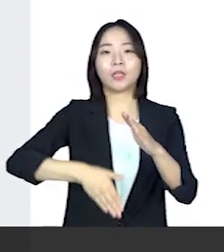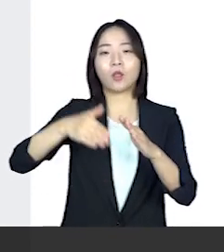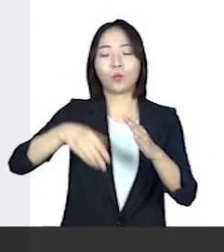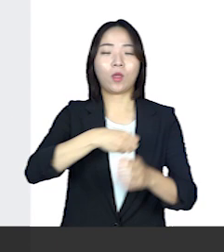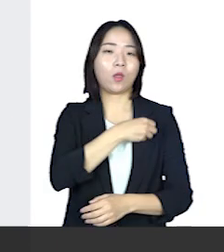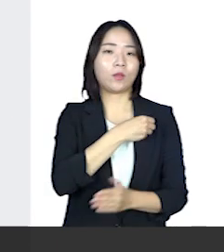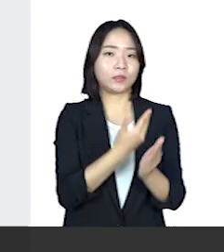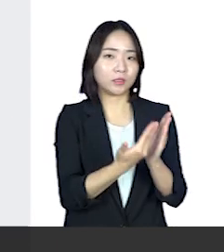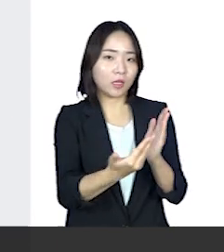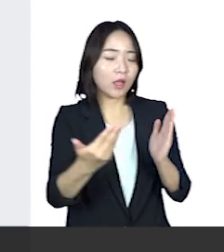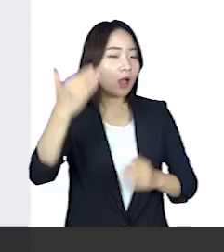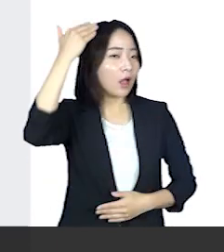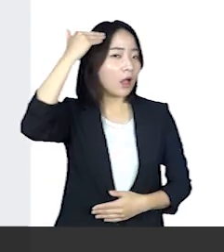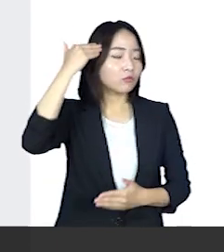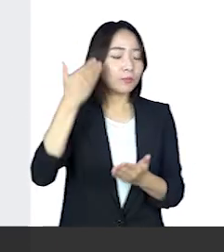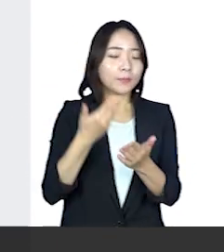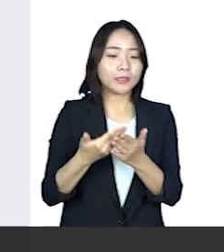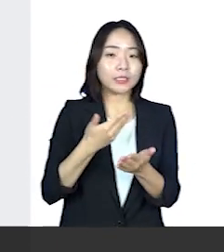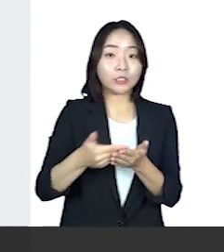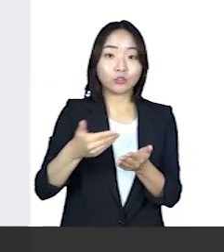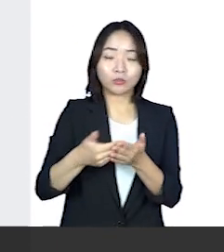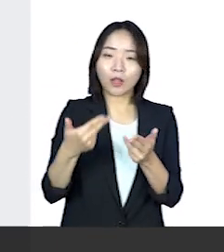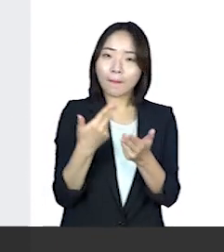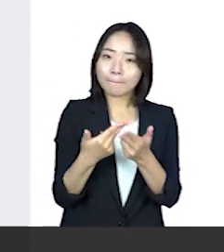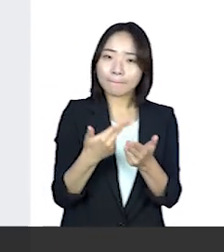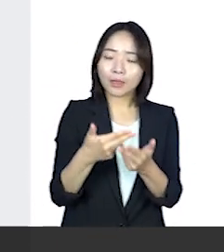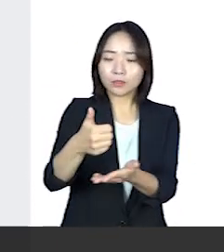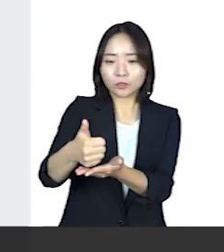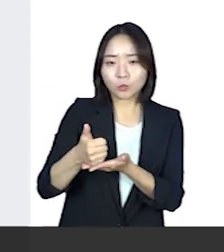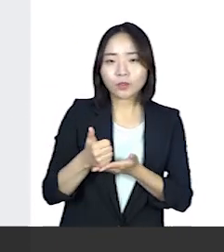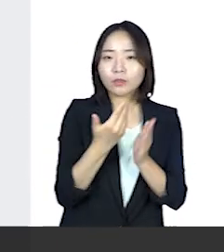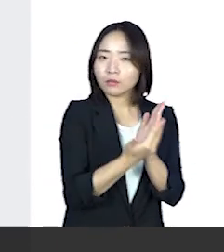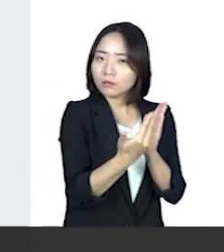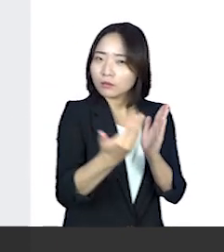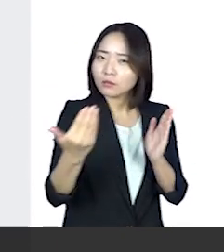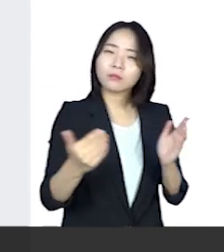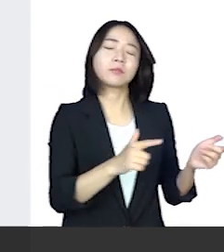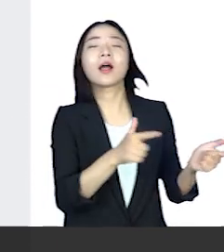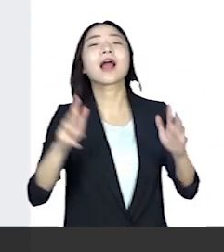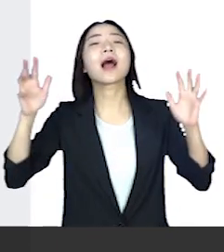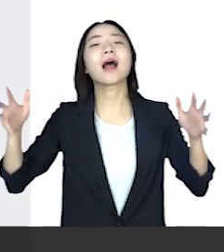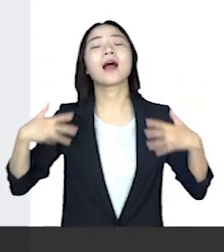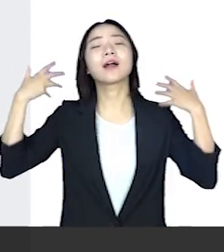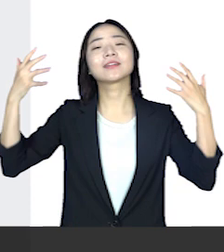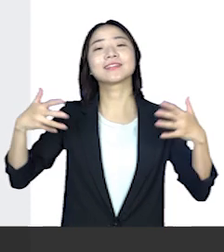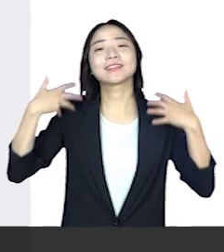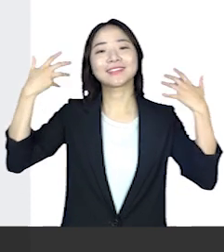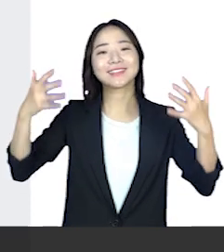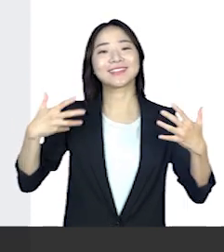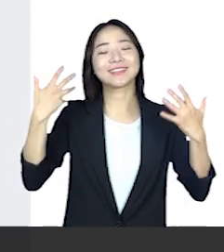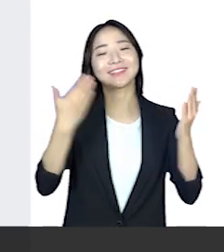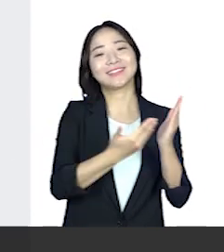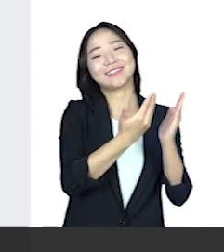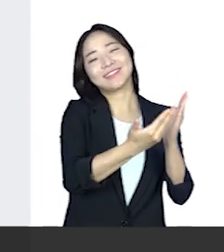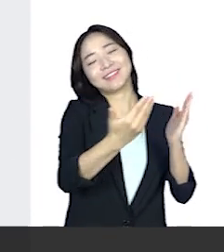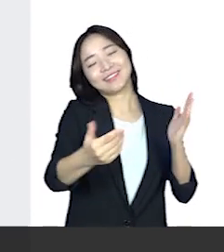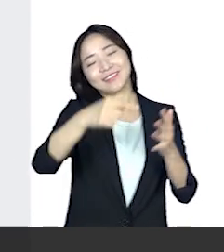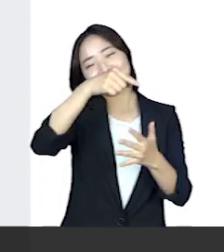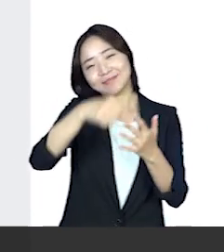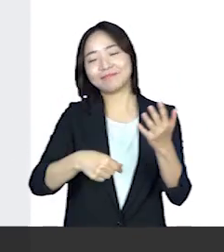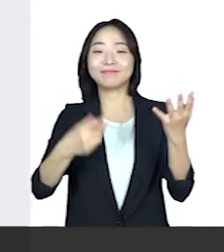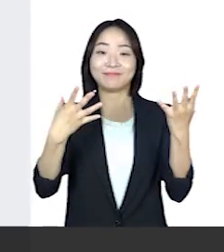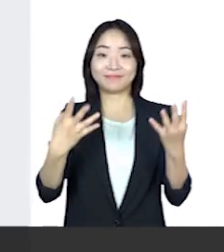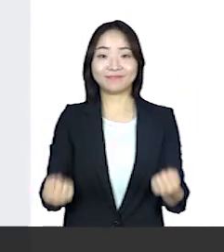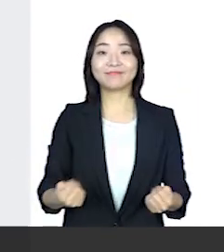정기회원전 한국미술협회 천안지부의 도솔 초대작가전 등 가을의 정취를 한층 더 고취시킬